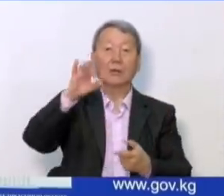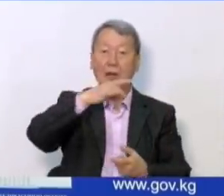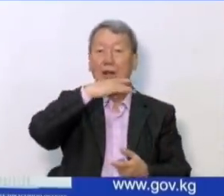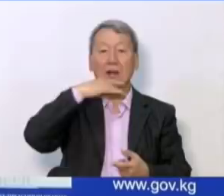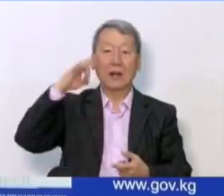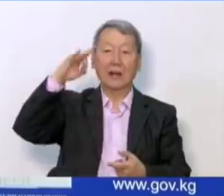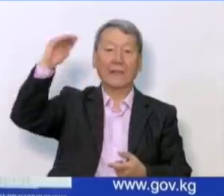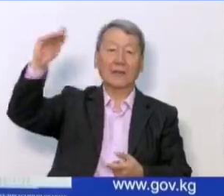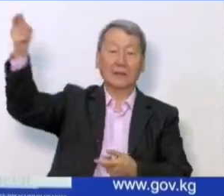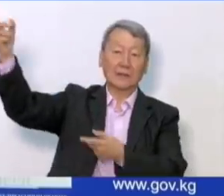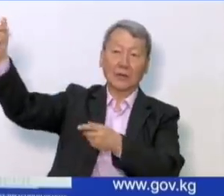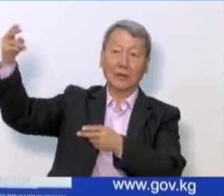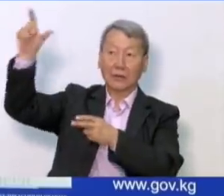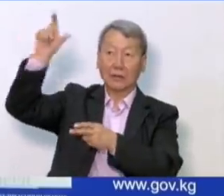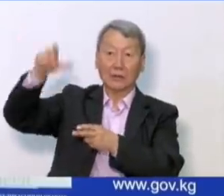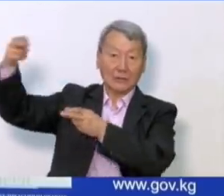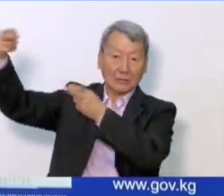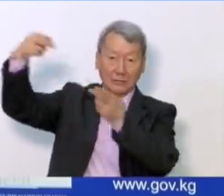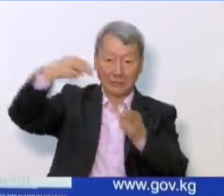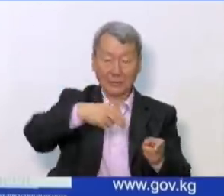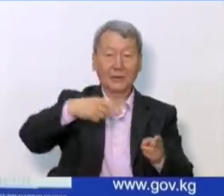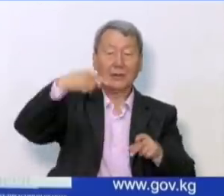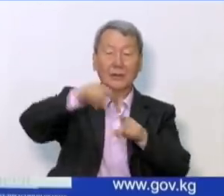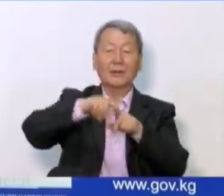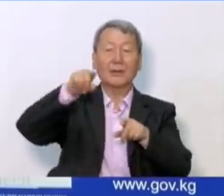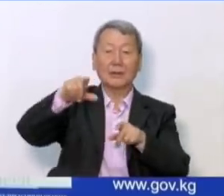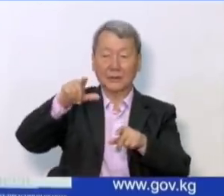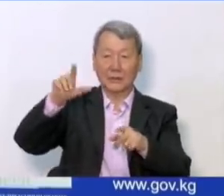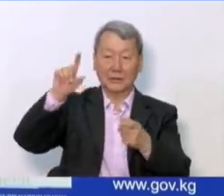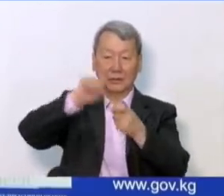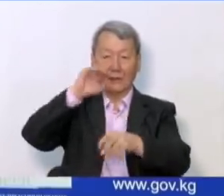Федерациясынан келген біздің мекендештерің арасынан шығып отады,